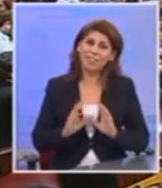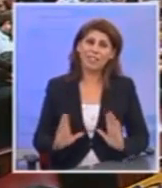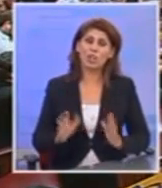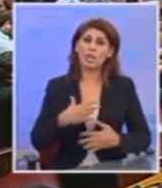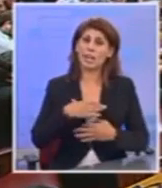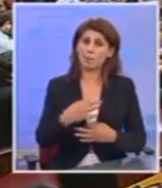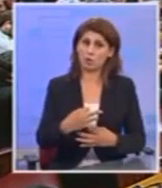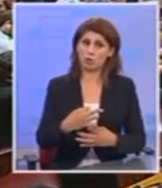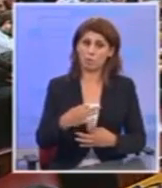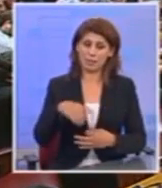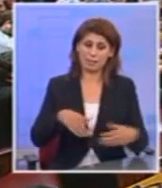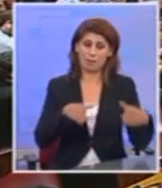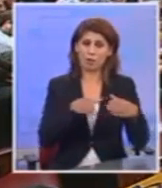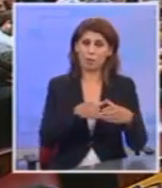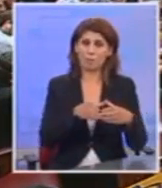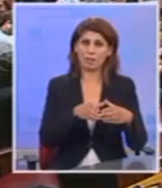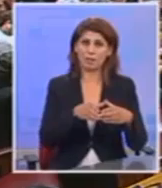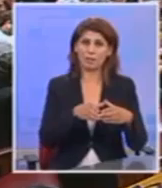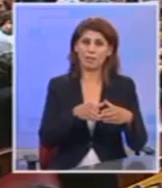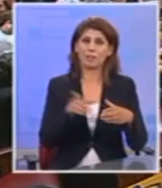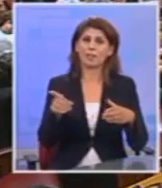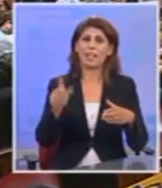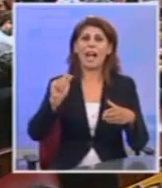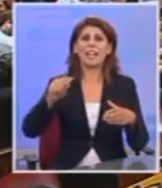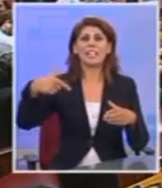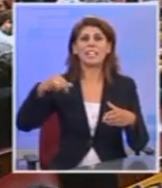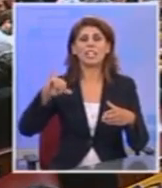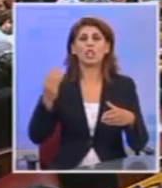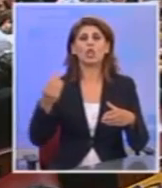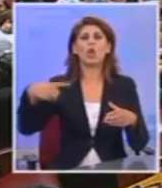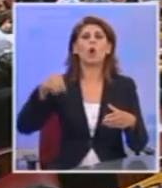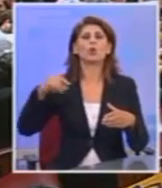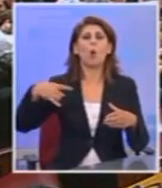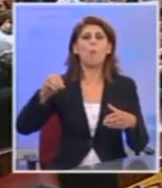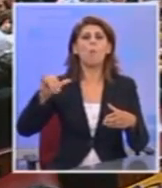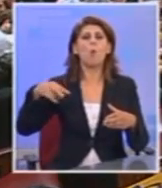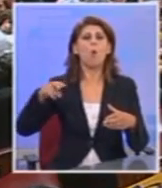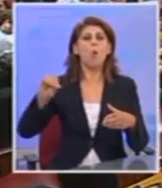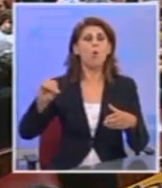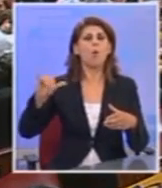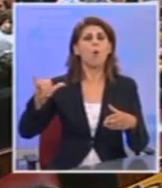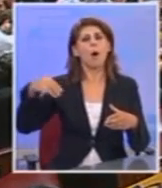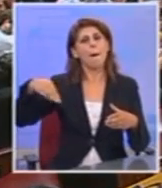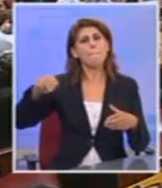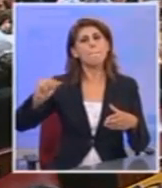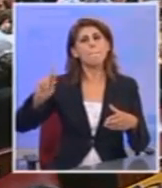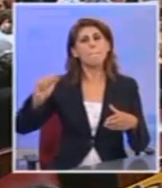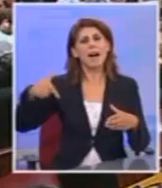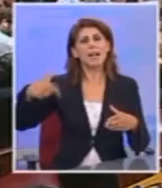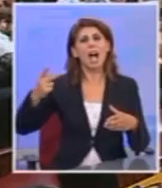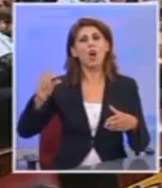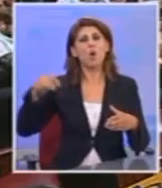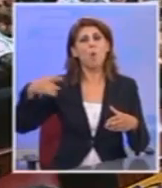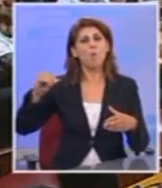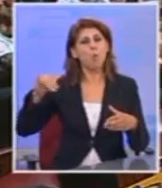να εκπροσωπεί την επιτροπή μας και την αλίκη γιωτοπούλου μαραγκοπούλου που έχει